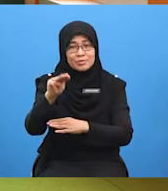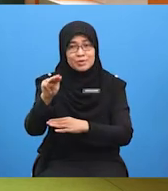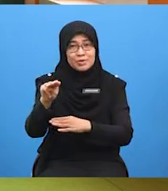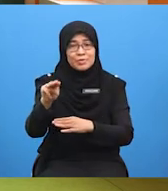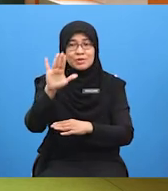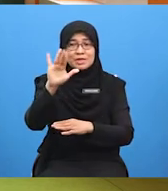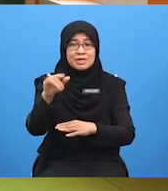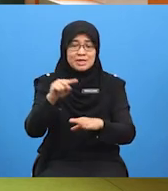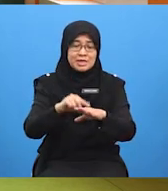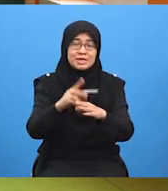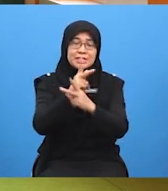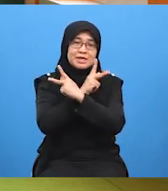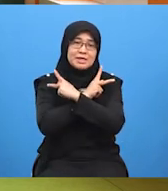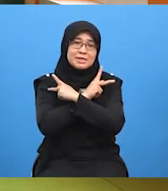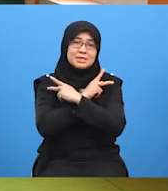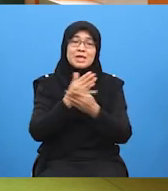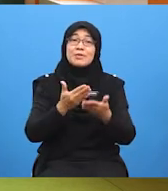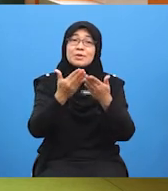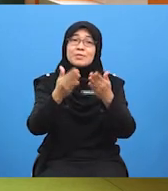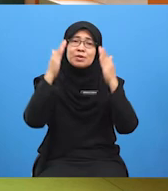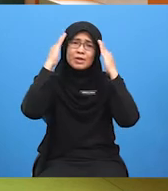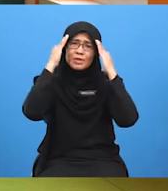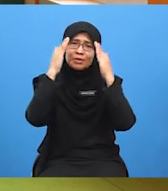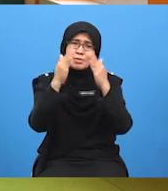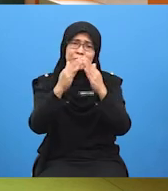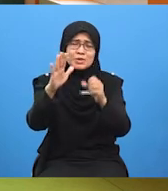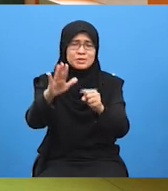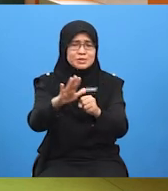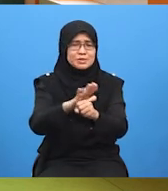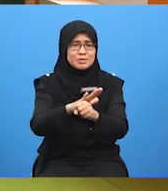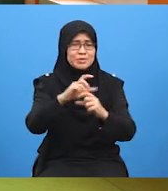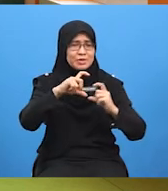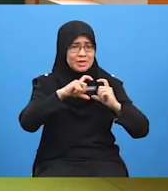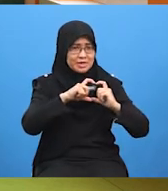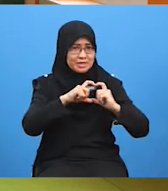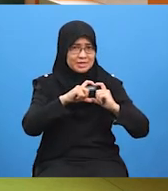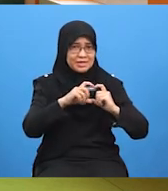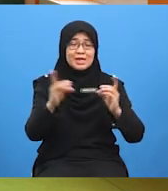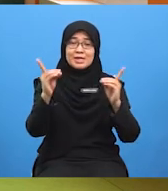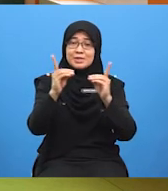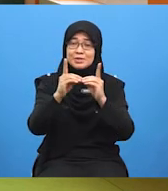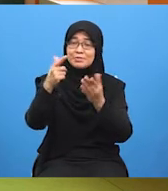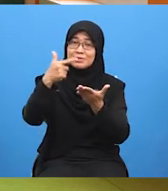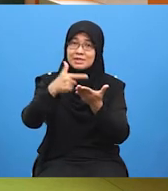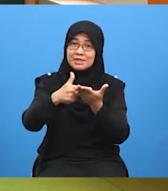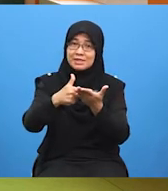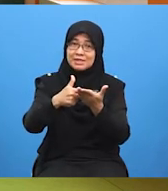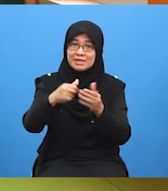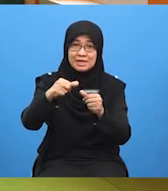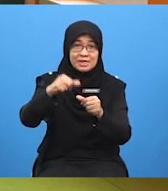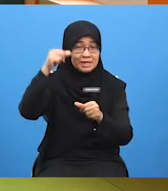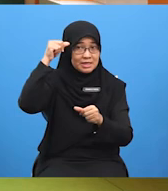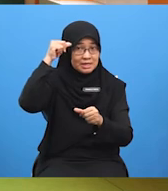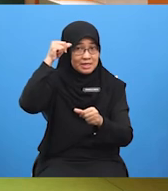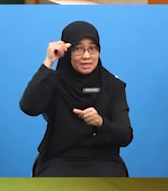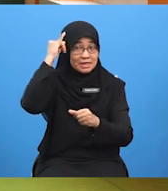dikasihi, memberi tumpuan sepenuh hati. Sehingga kita bertemu lagi. Ingat, idea